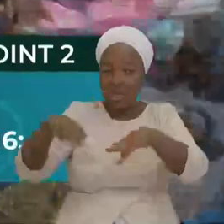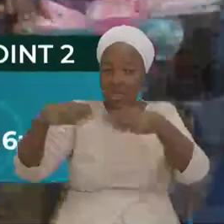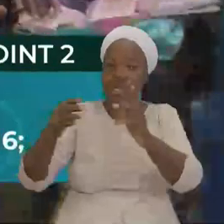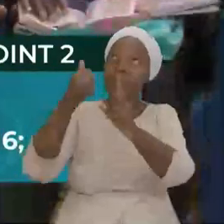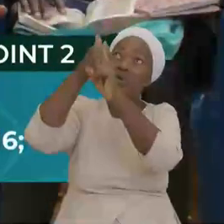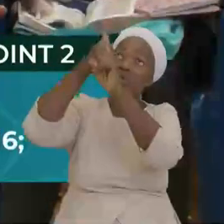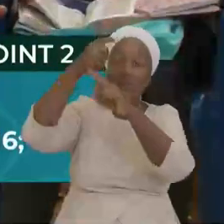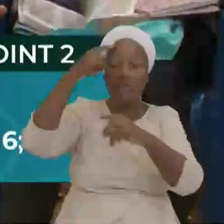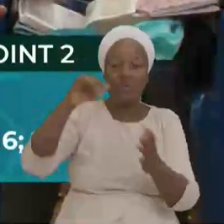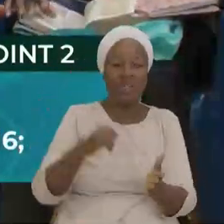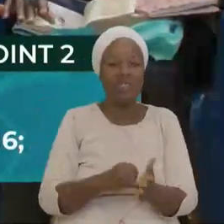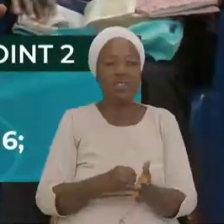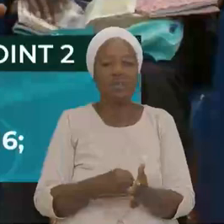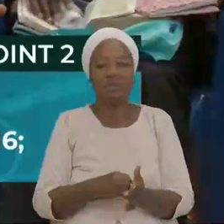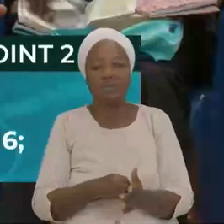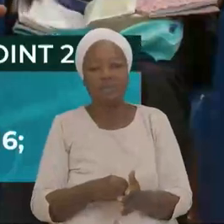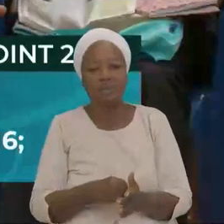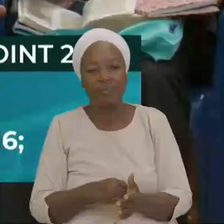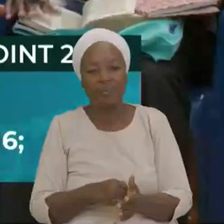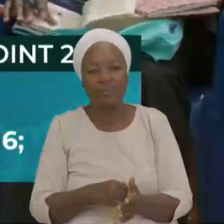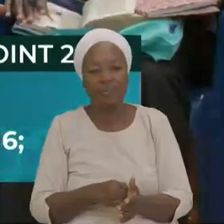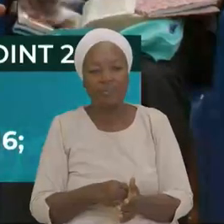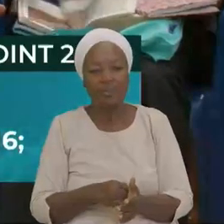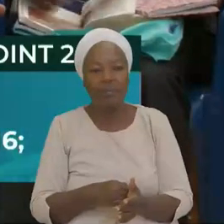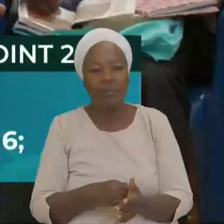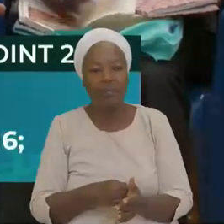Christ aussi a aimé l'Église et s'est